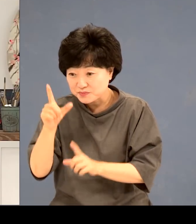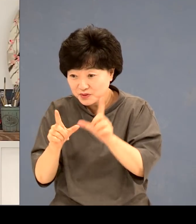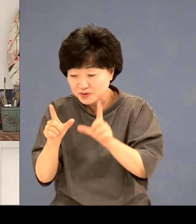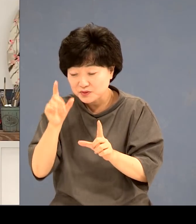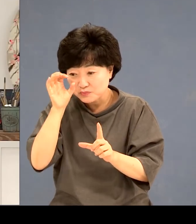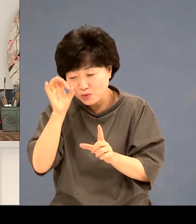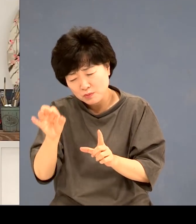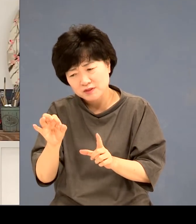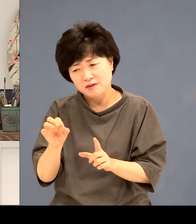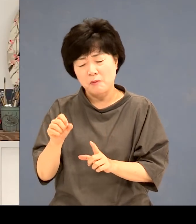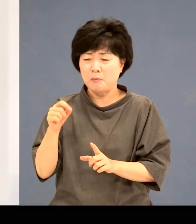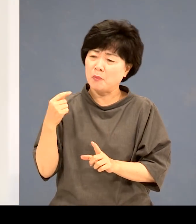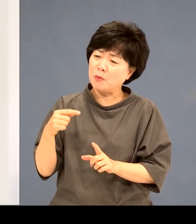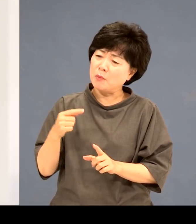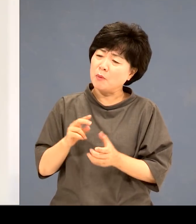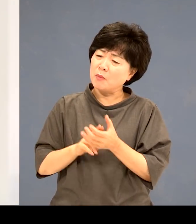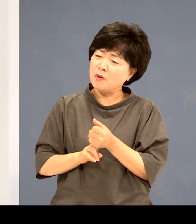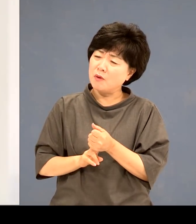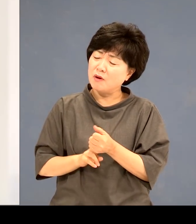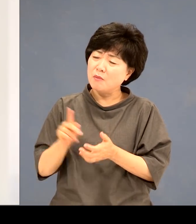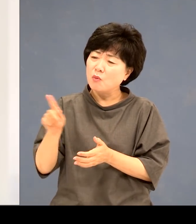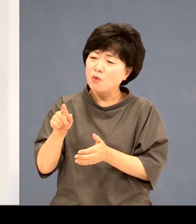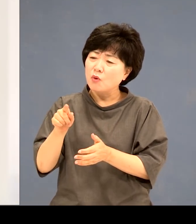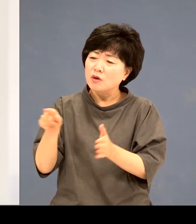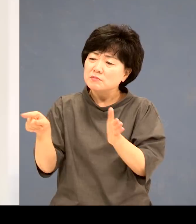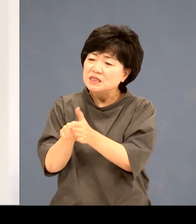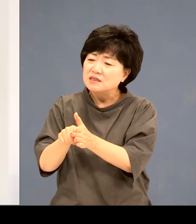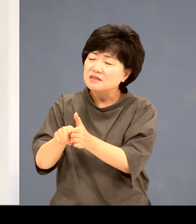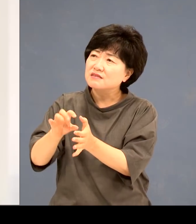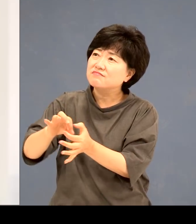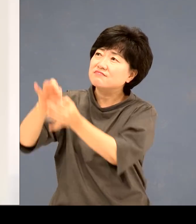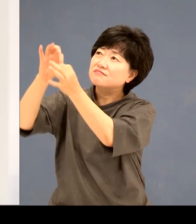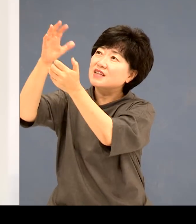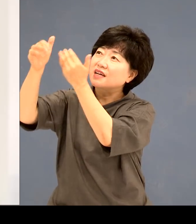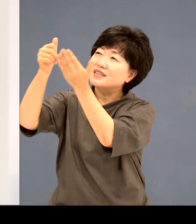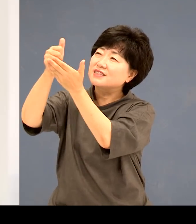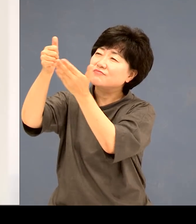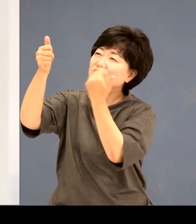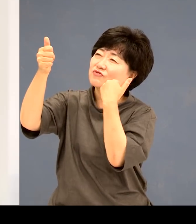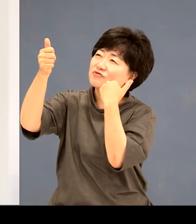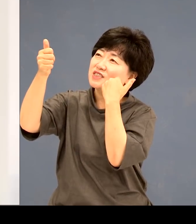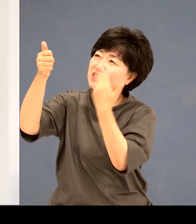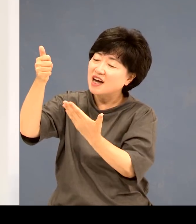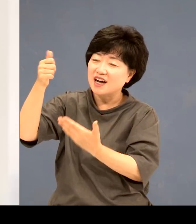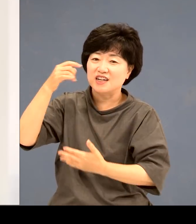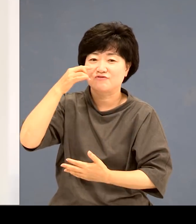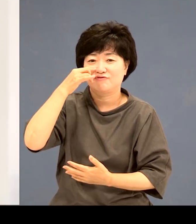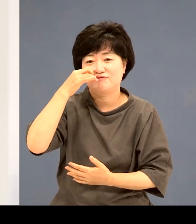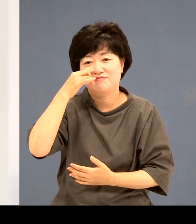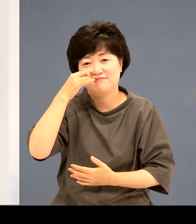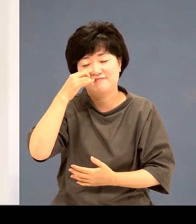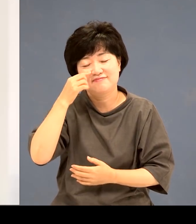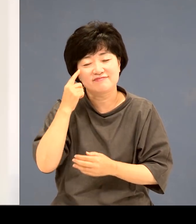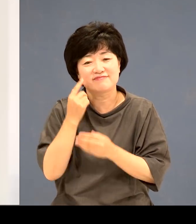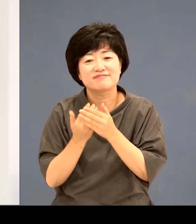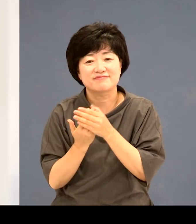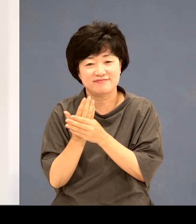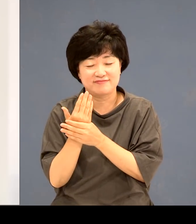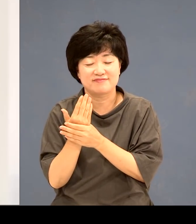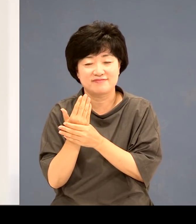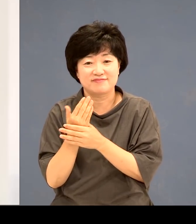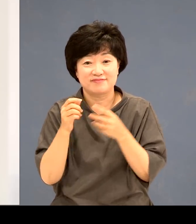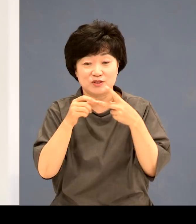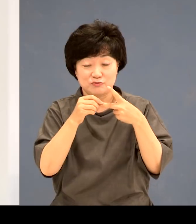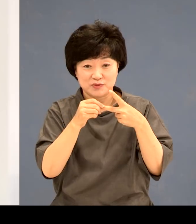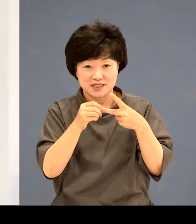이제 그분들의 얼굴 표정을 보면서 이게 뭐지? 이분들이 믿고 있는 그 하나님이 어떤 분일까에 대한 그런